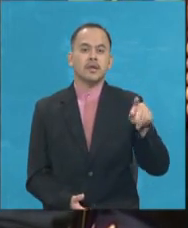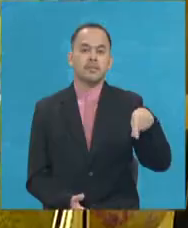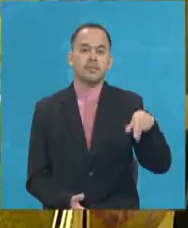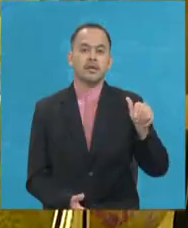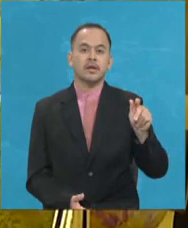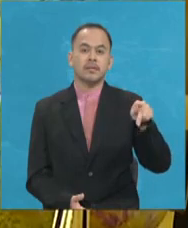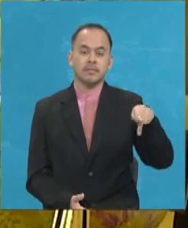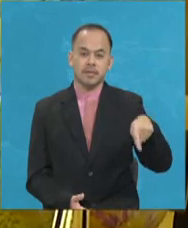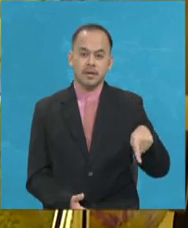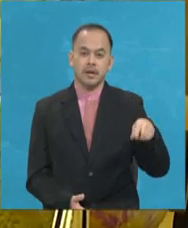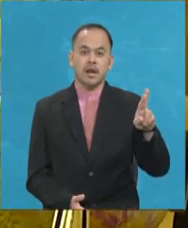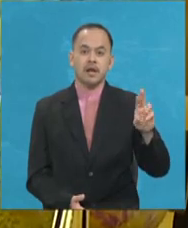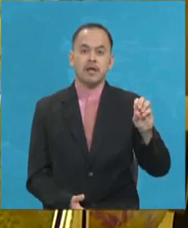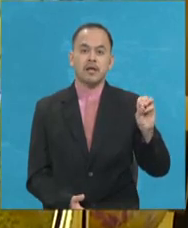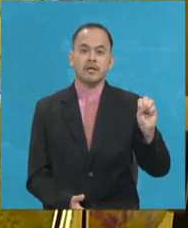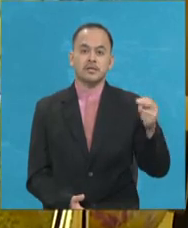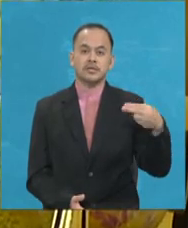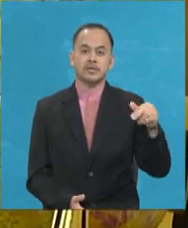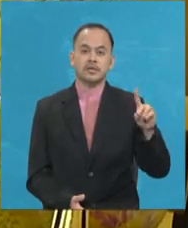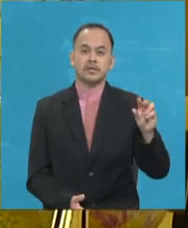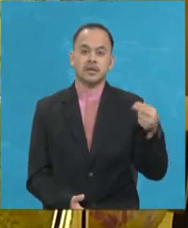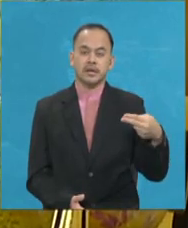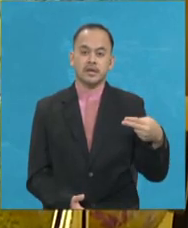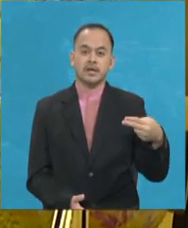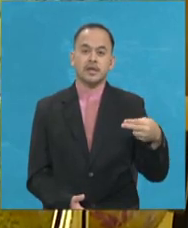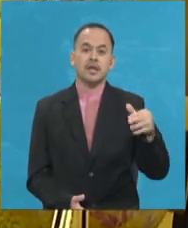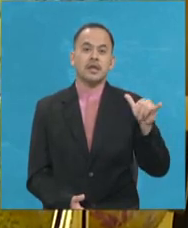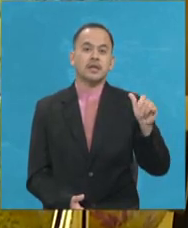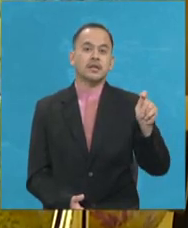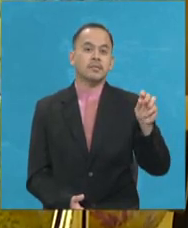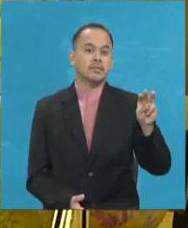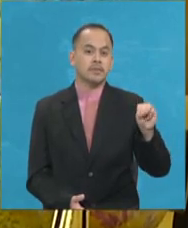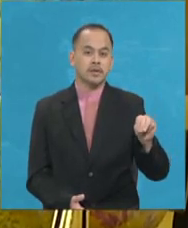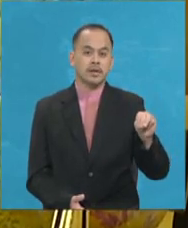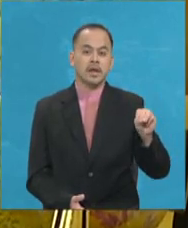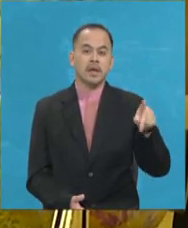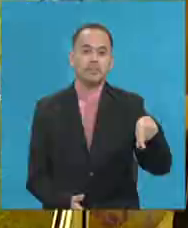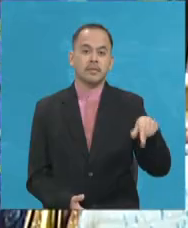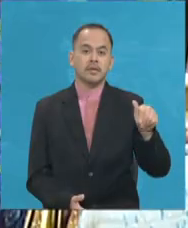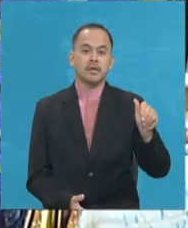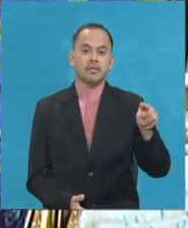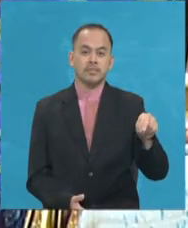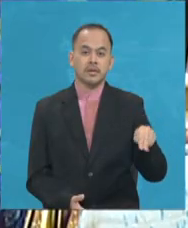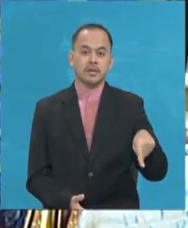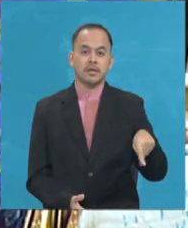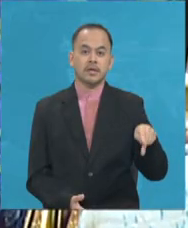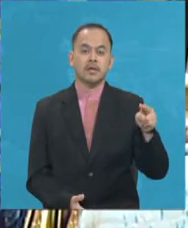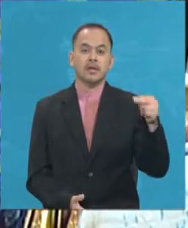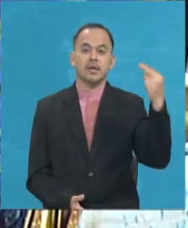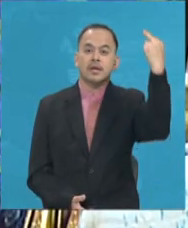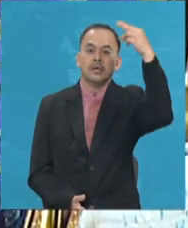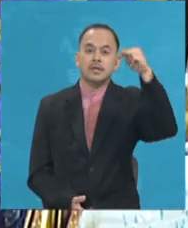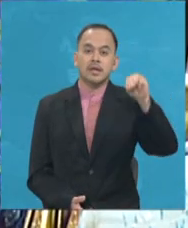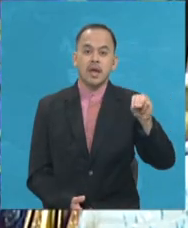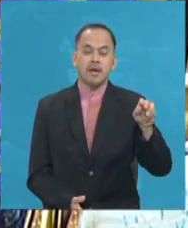pengiran anak putri hajar rasyida sa'adatu bulqia yang teramat Mulia Paduka Sri pengiran anak putri Hajah